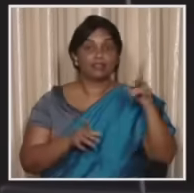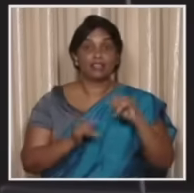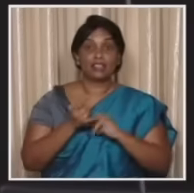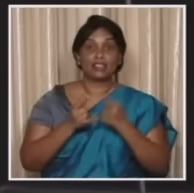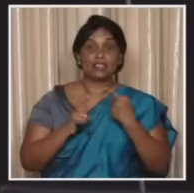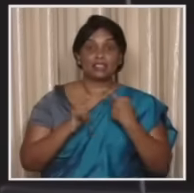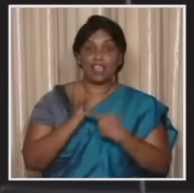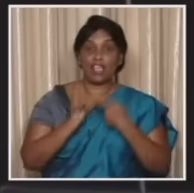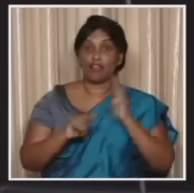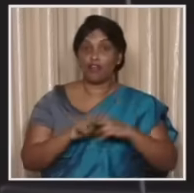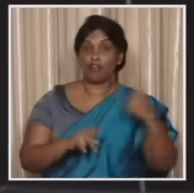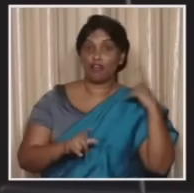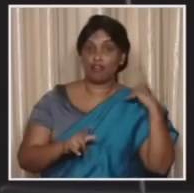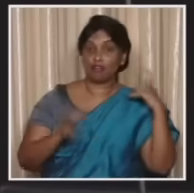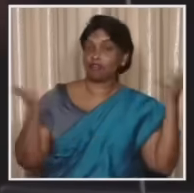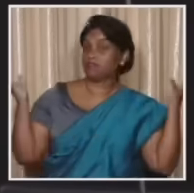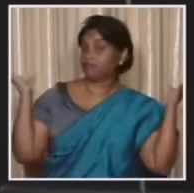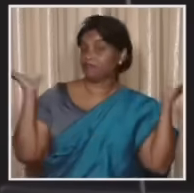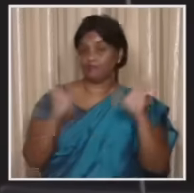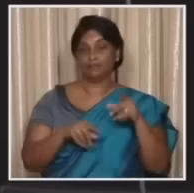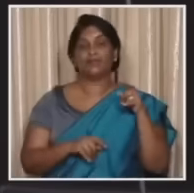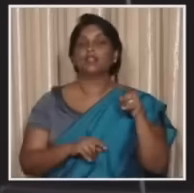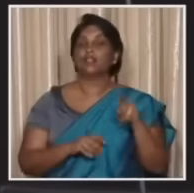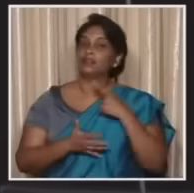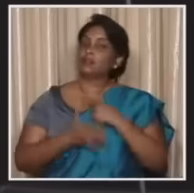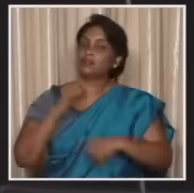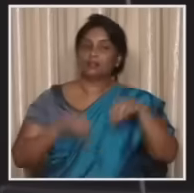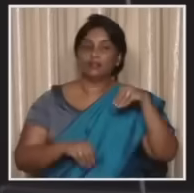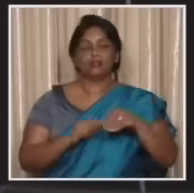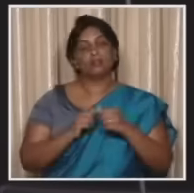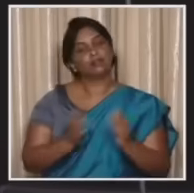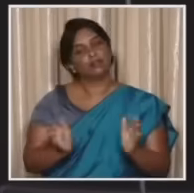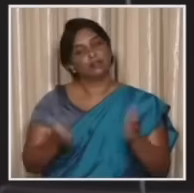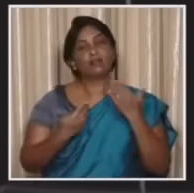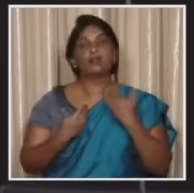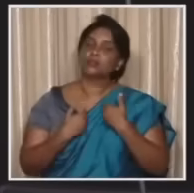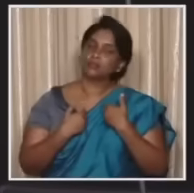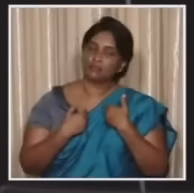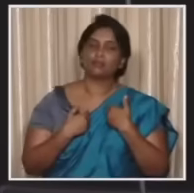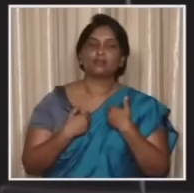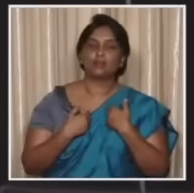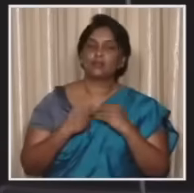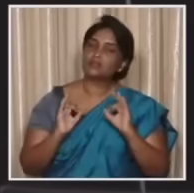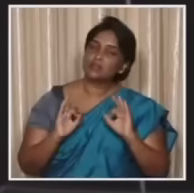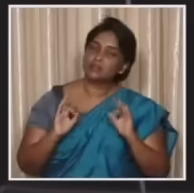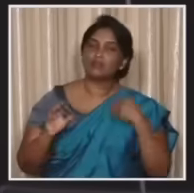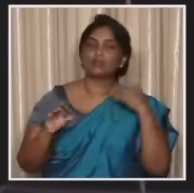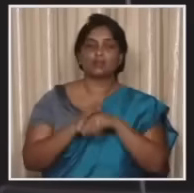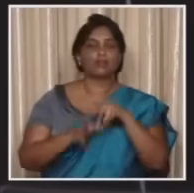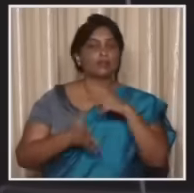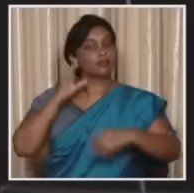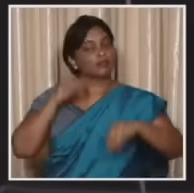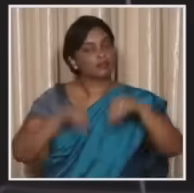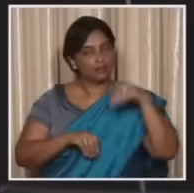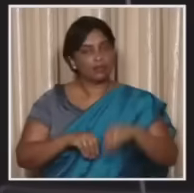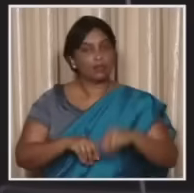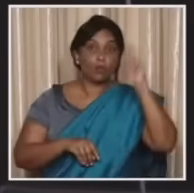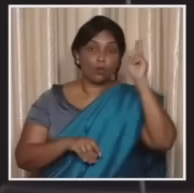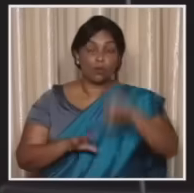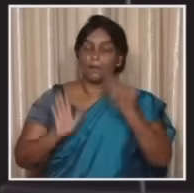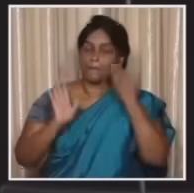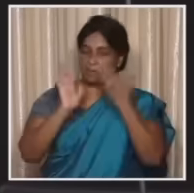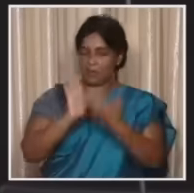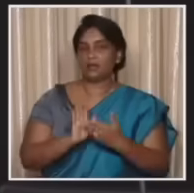STF බලකායයි ඔක්කොම බලකාය අරගෙන ඇවිල්ලා මැතිවරණ ව්‍යාපෘතිය කරන්න. අපි සාමාන්‍ය විදිහට ඇවිල්ලා මැතිවරණ කරන්න දිනල